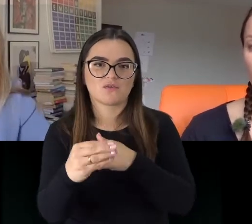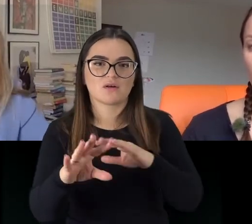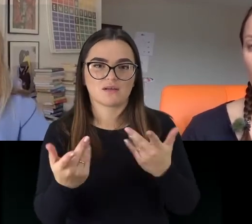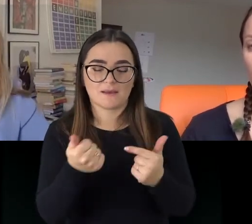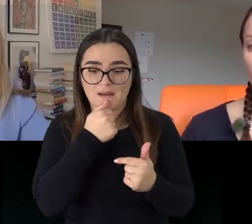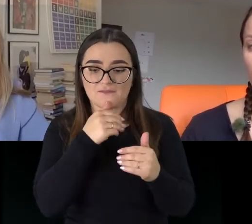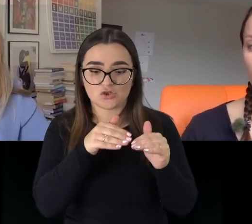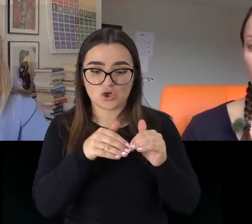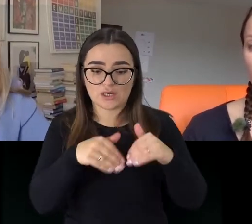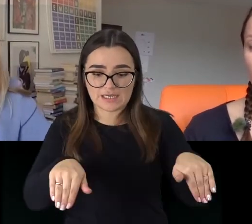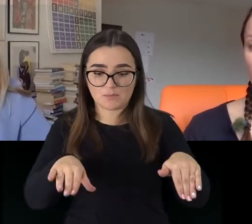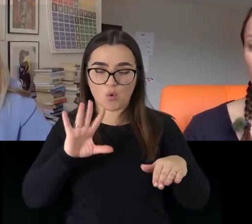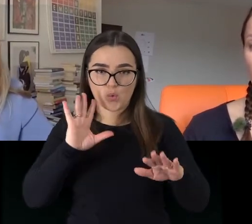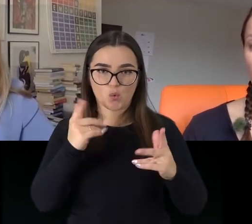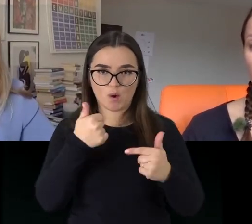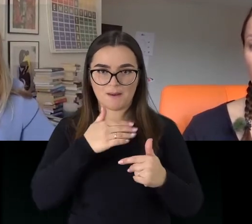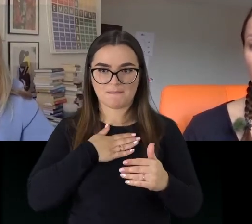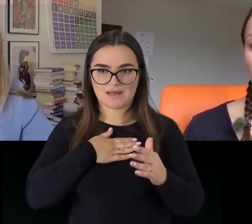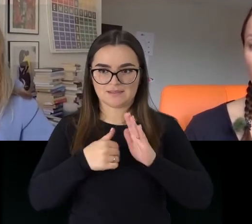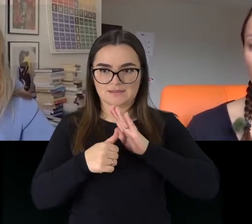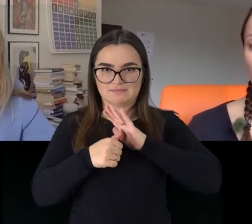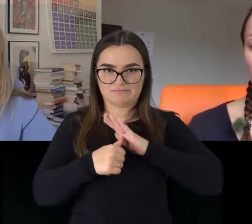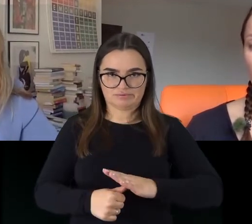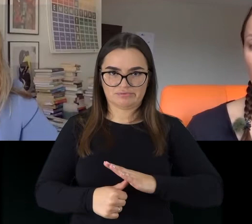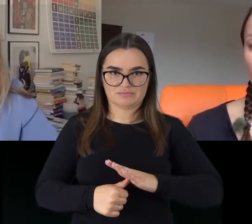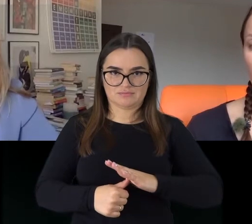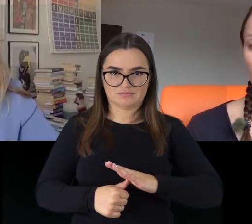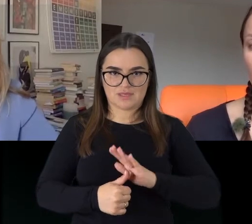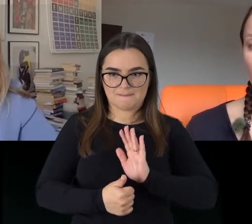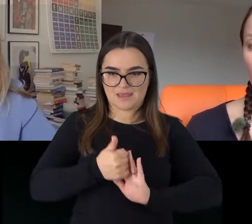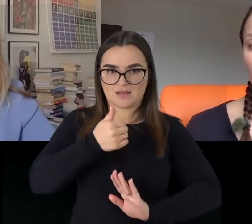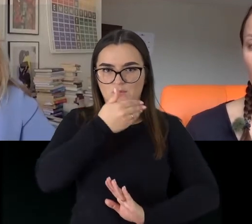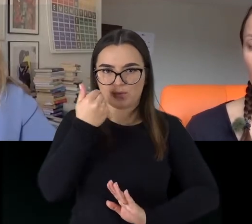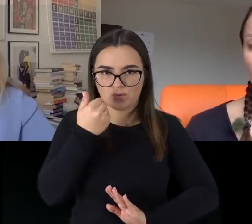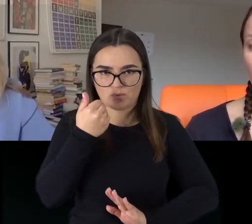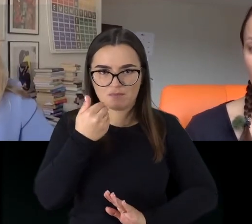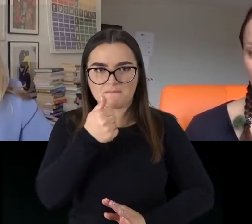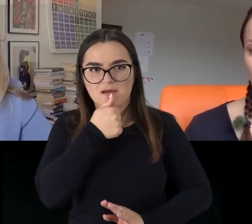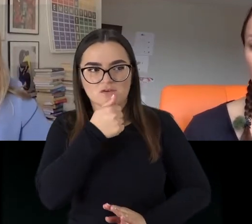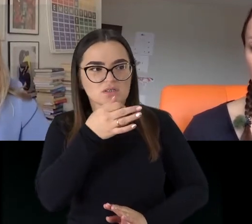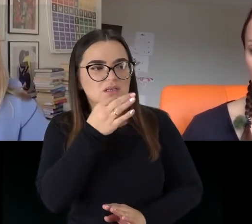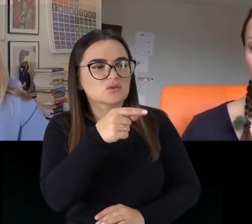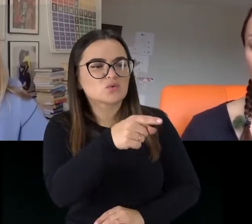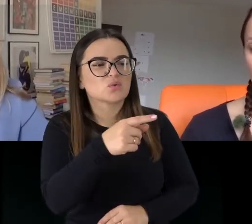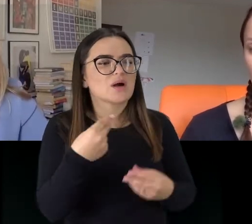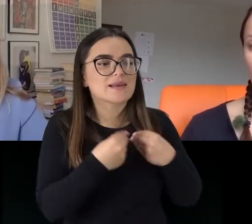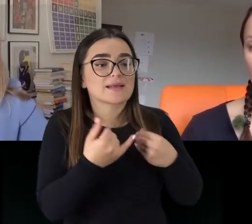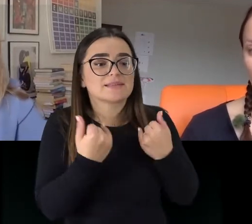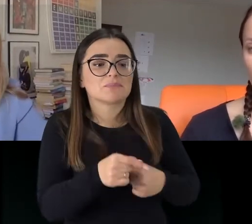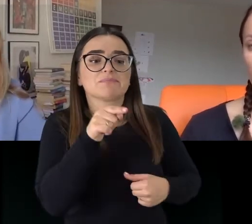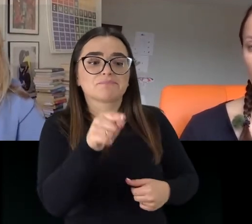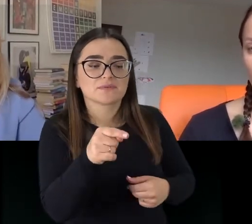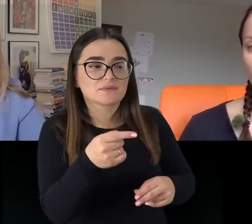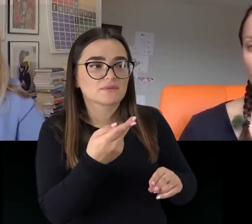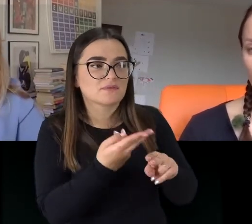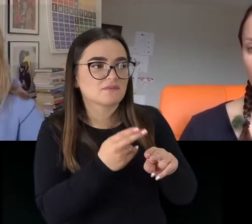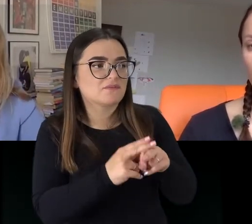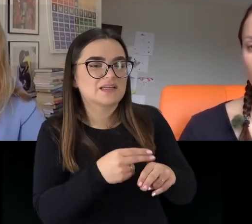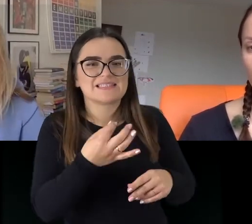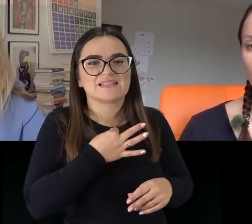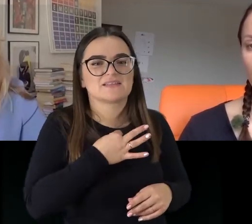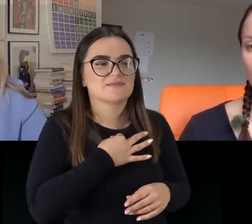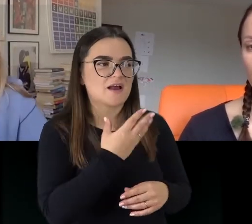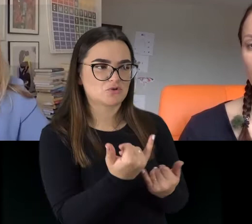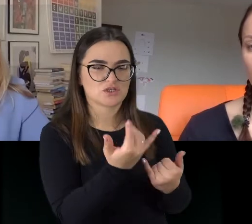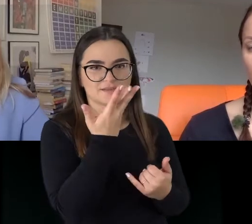manęs nieks negerbė ir sako, renksis tą, ką pasakiau, nes man tavo nuomonė čia, kaip pasakyti, dabar tu man neaiškinsi, kokia spalva madinga